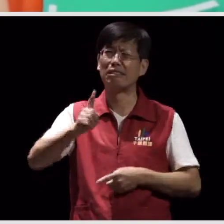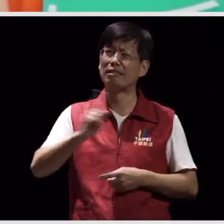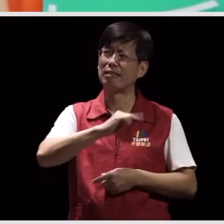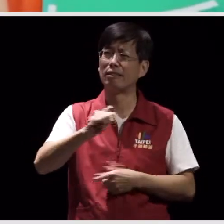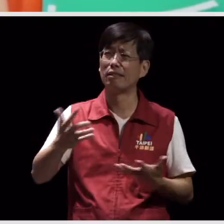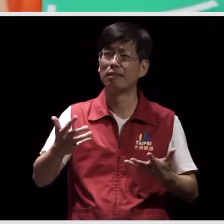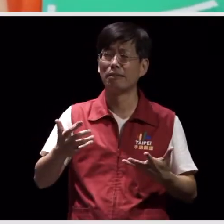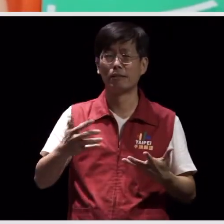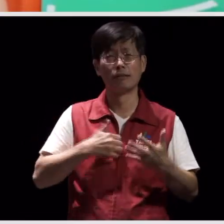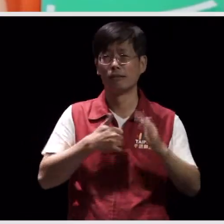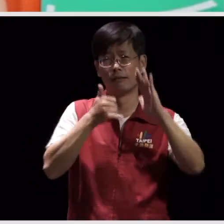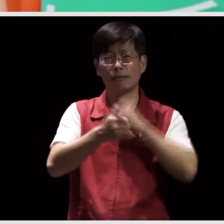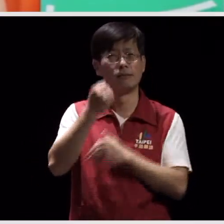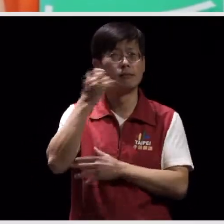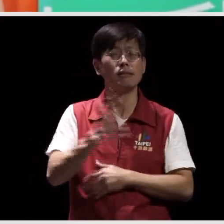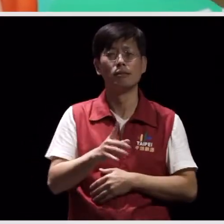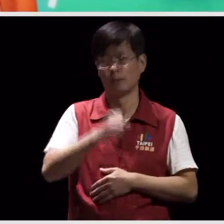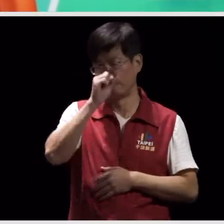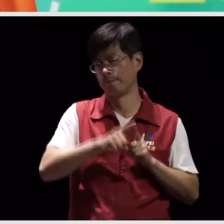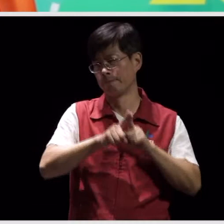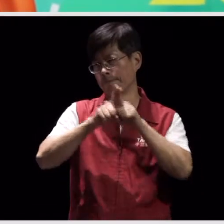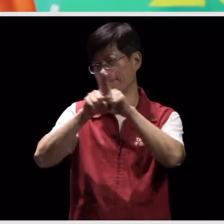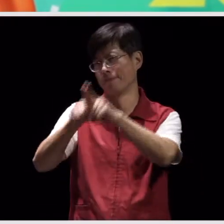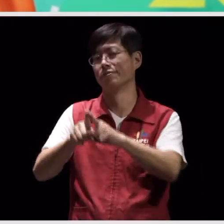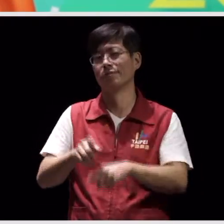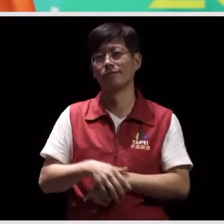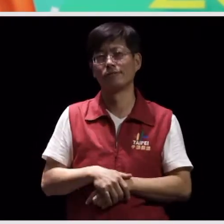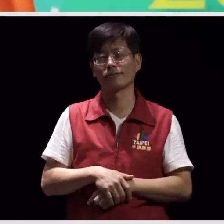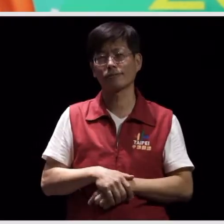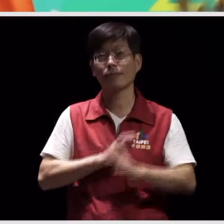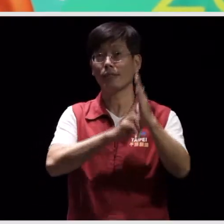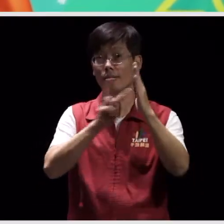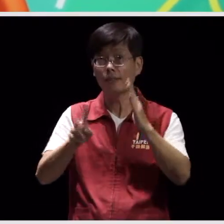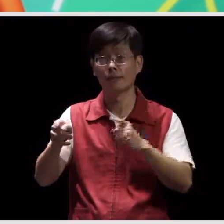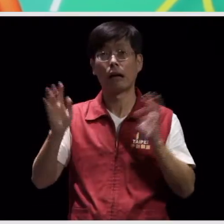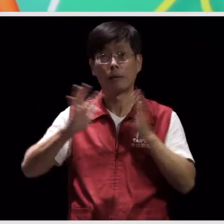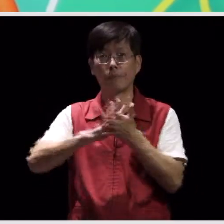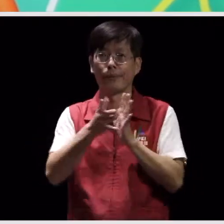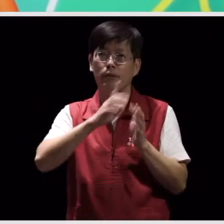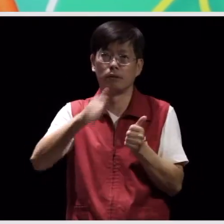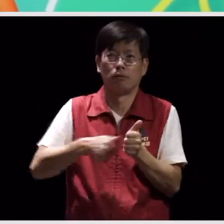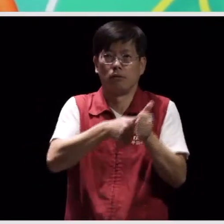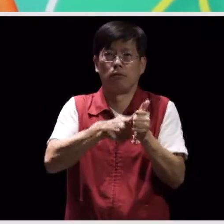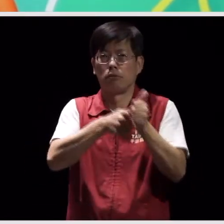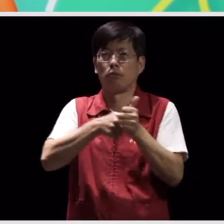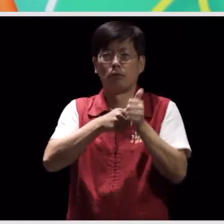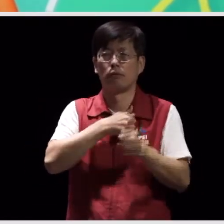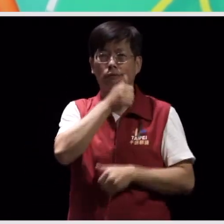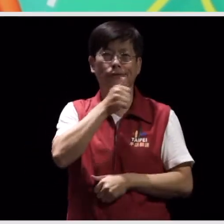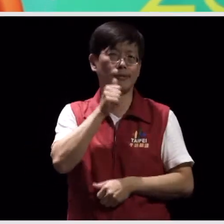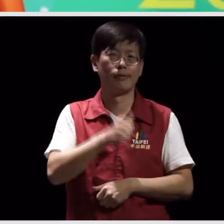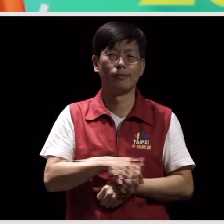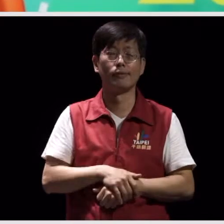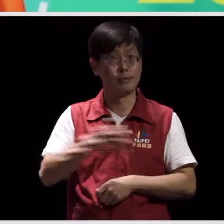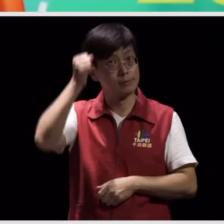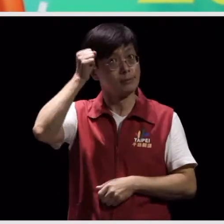西啊，没有住过，你知道吧？然后就跟他进去了背包客栈，从此以后那个小子就变他的随身翻译了。所以以